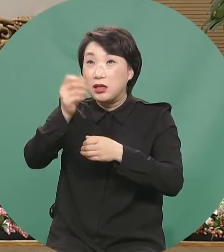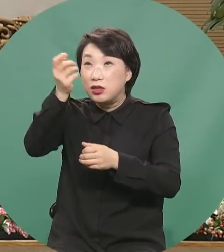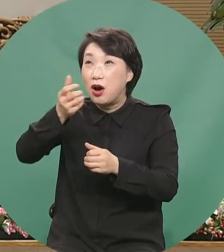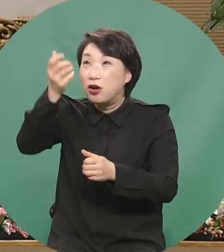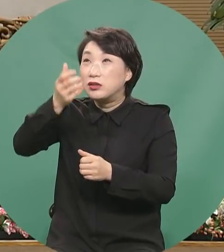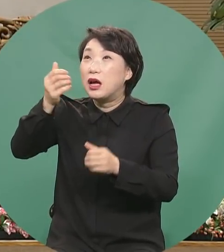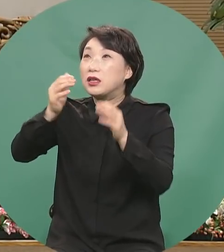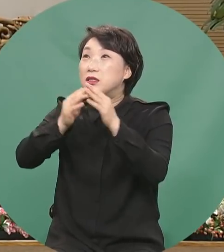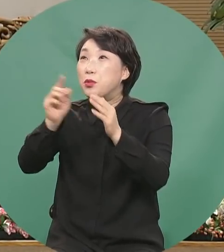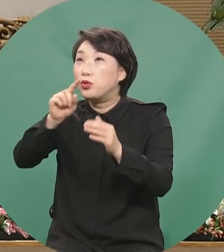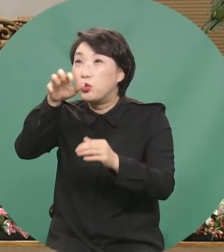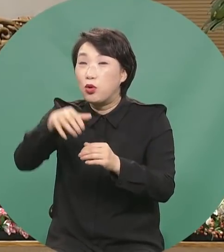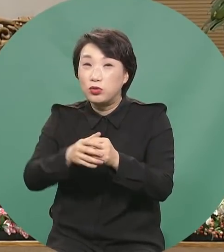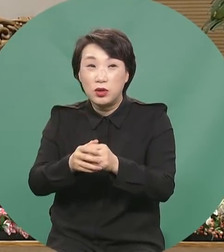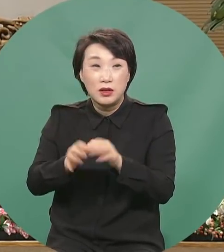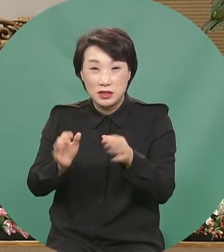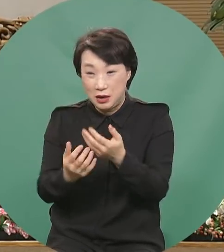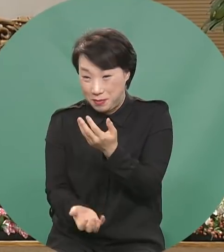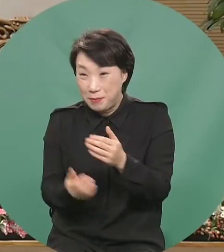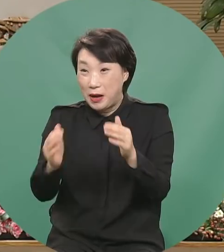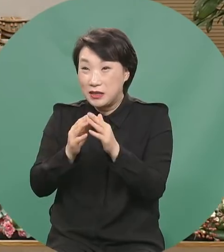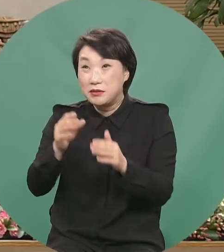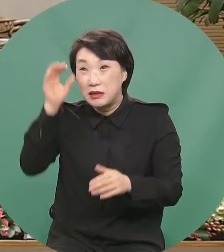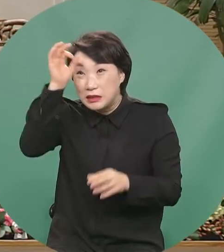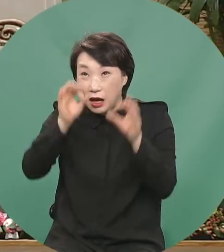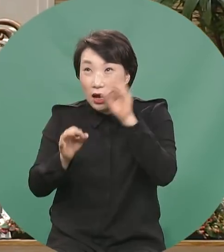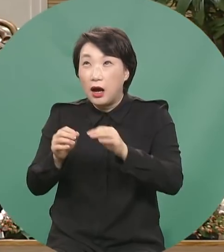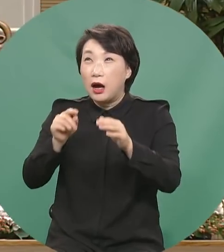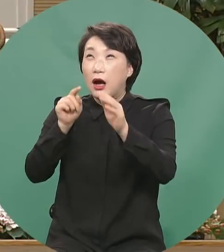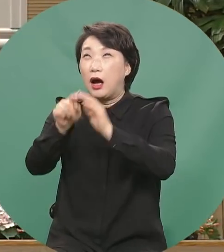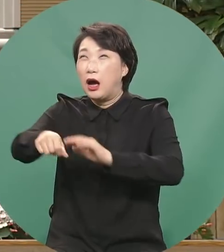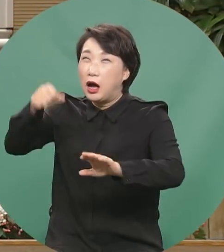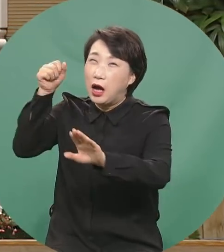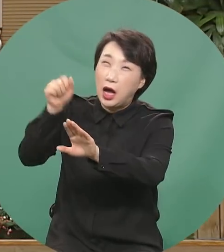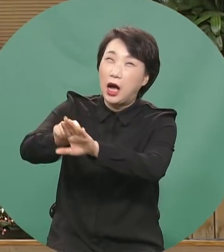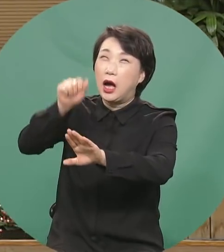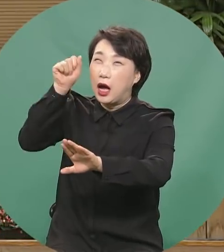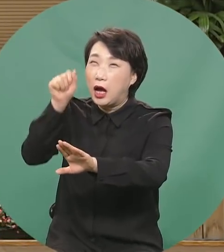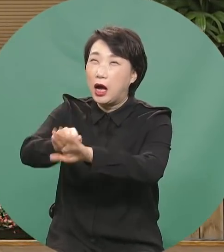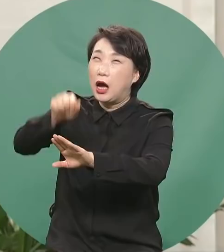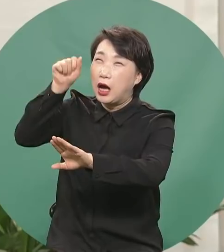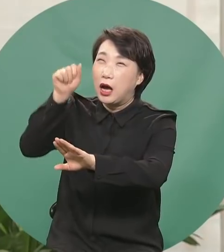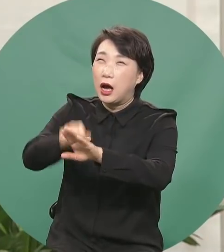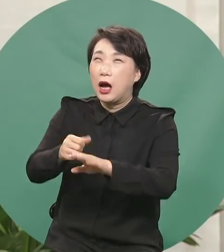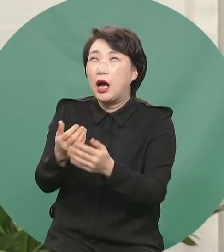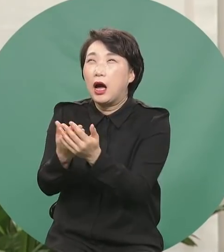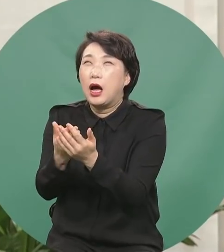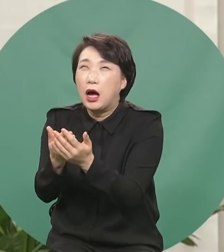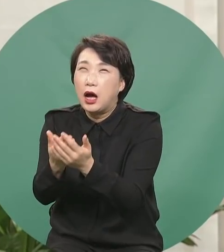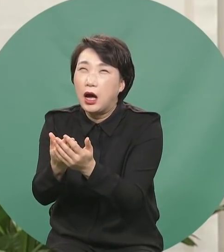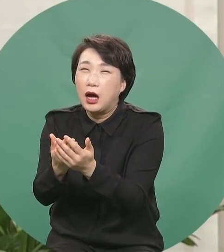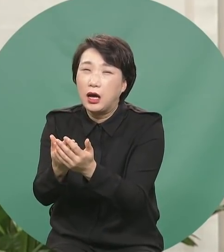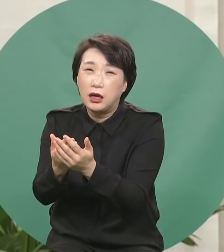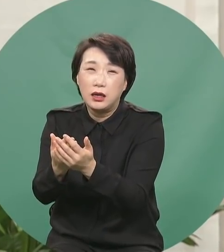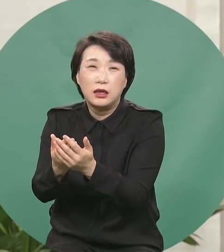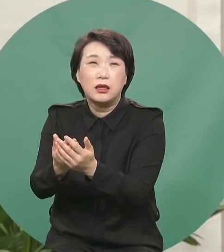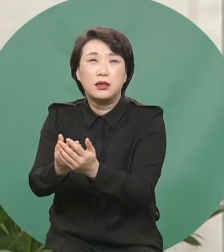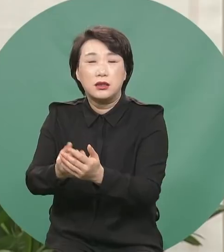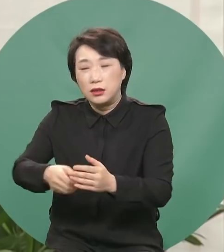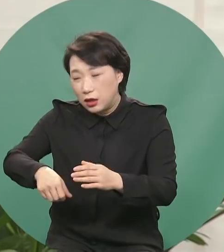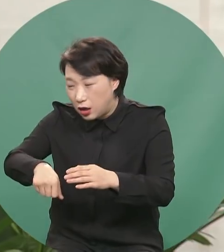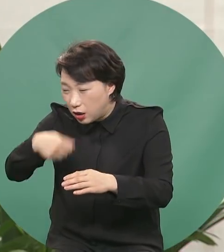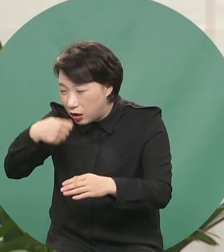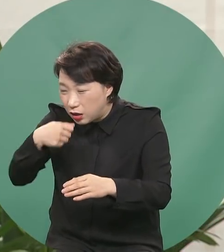찾아가서 불 떼고 밥 오는 집을 찾아가서 한술 주세요 해서 밥 얻어 먹고 사는 그런